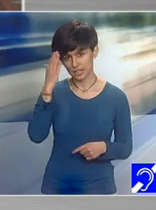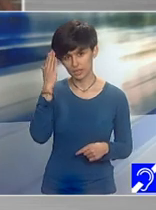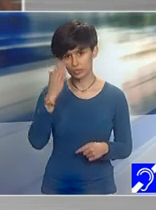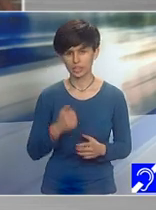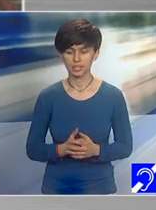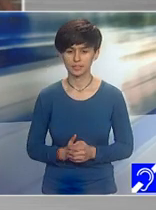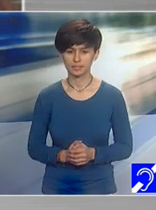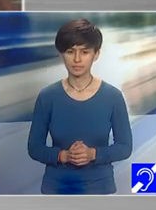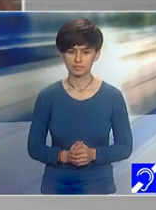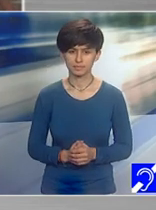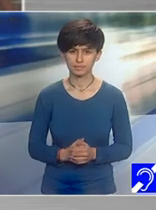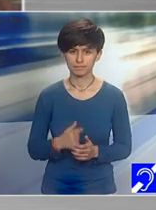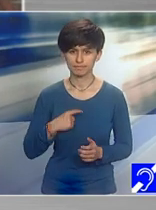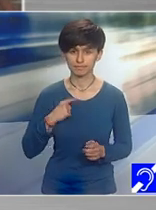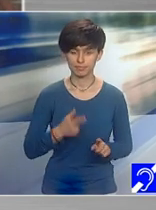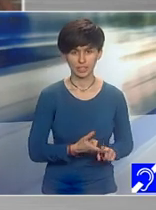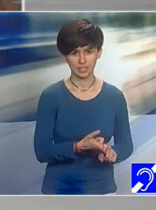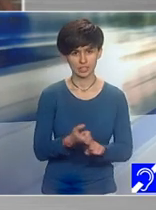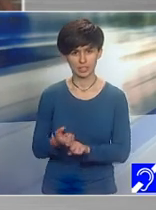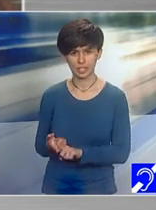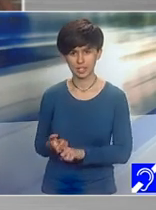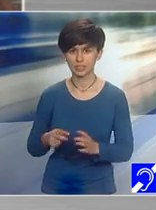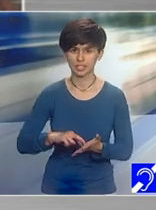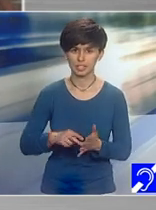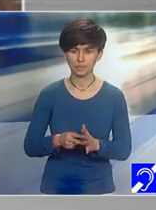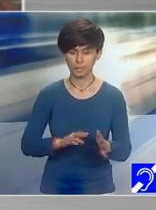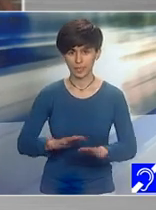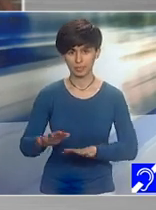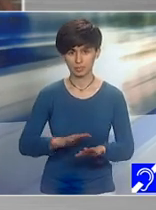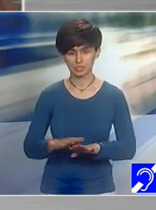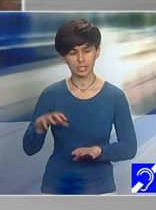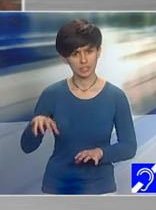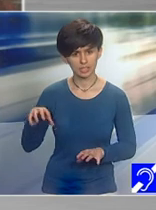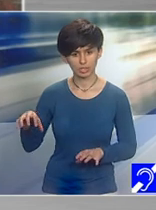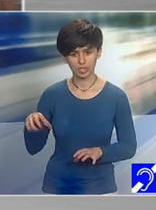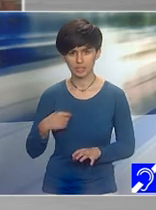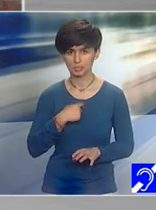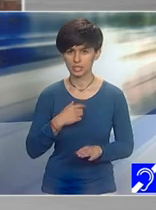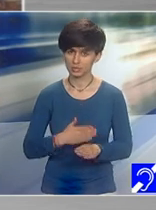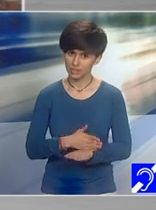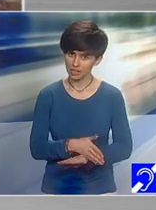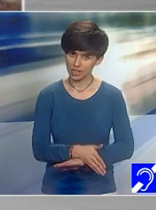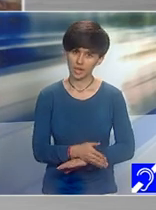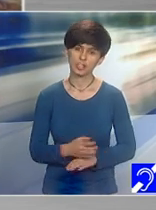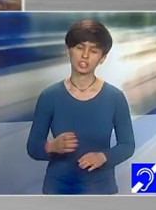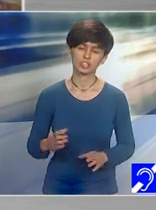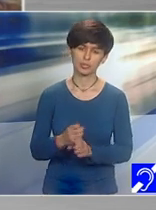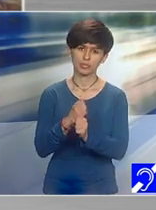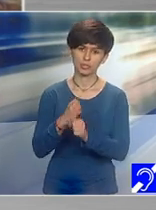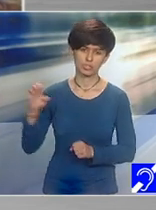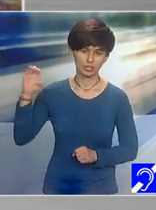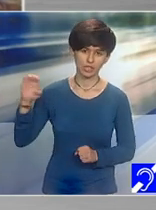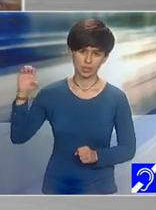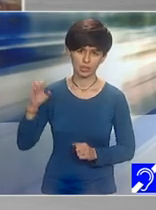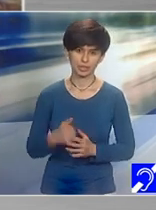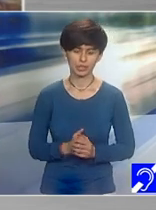dota, ține de administrația locală, putem accesa fonduri europene pentru ce... Avem